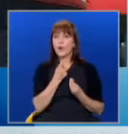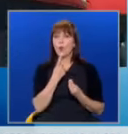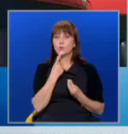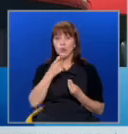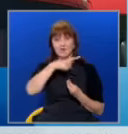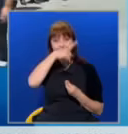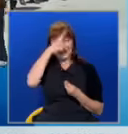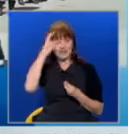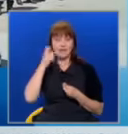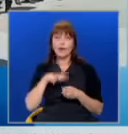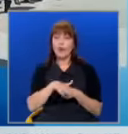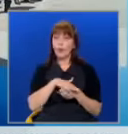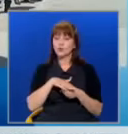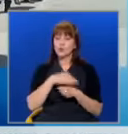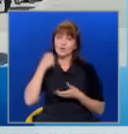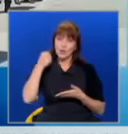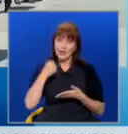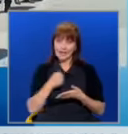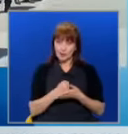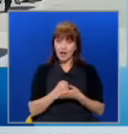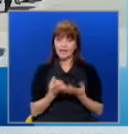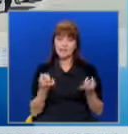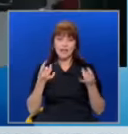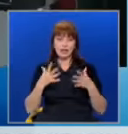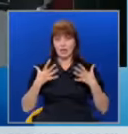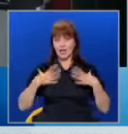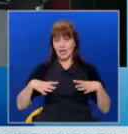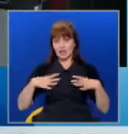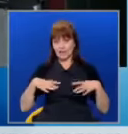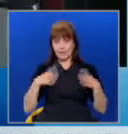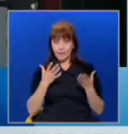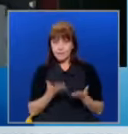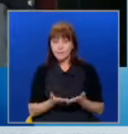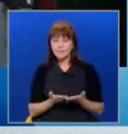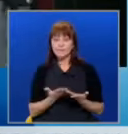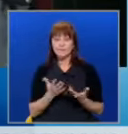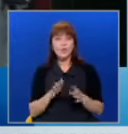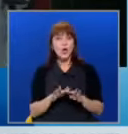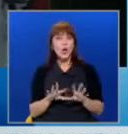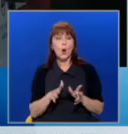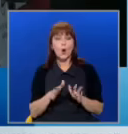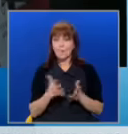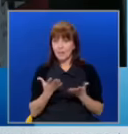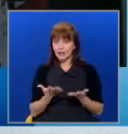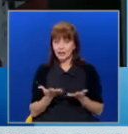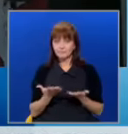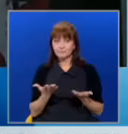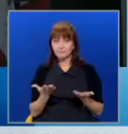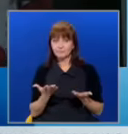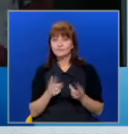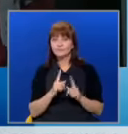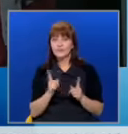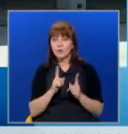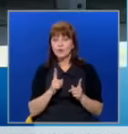където основно настояват за по-добро оборудване и за нови униформи. Обаче не виждат това да може